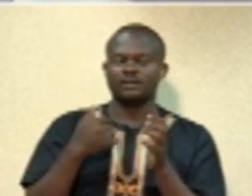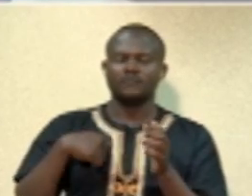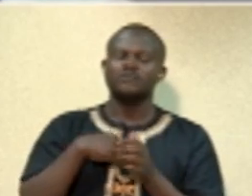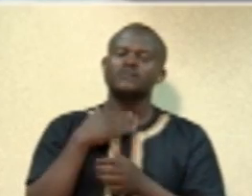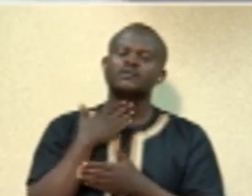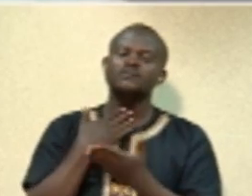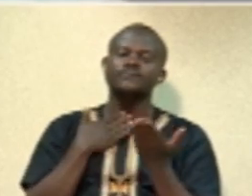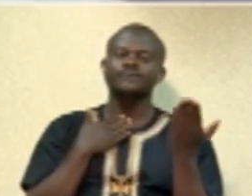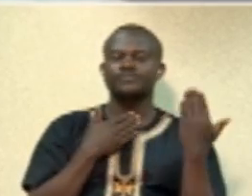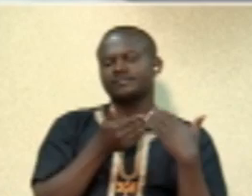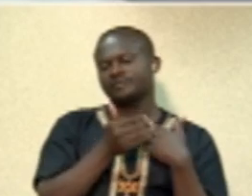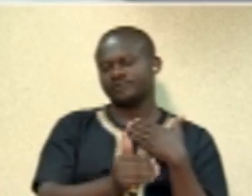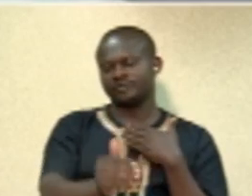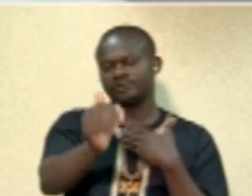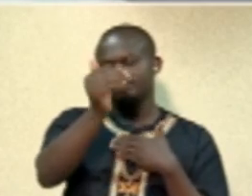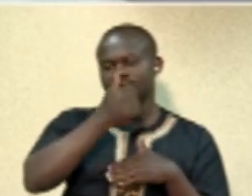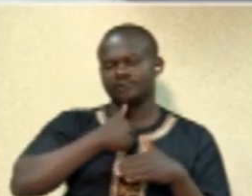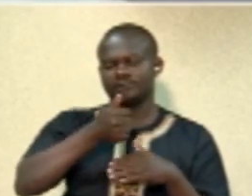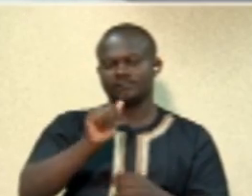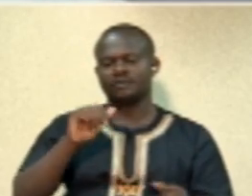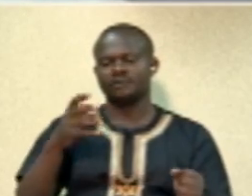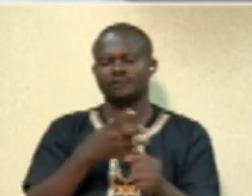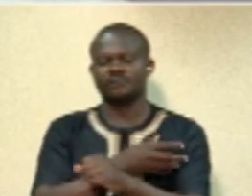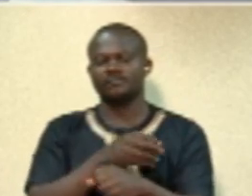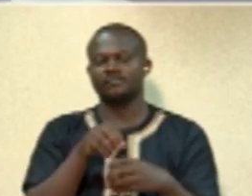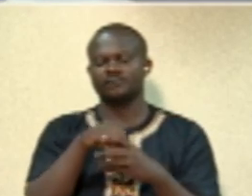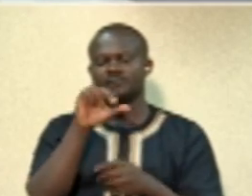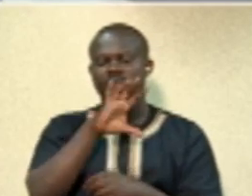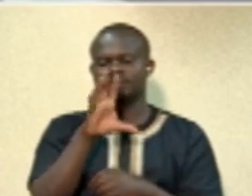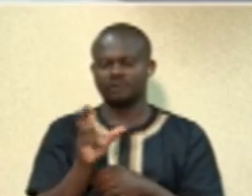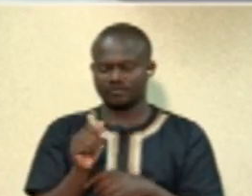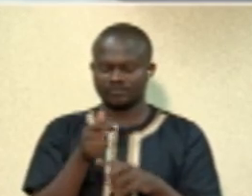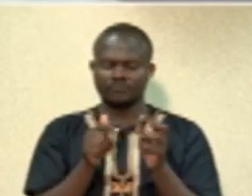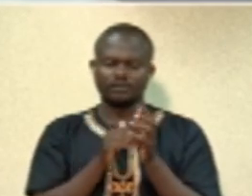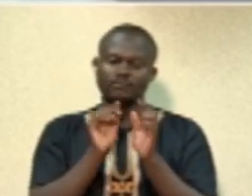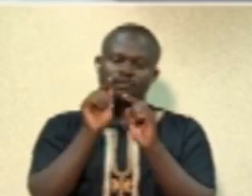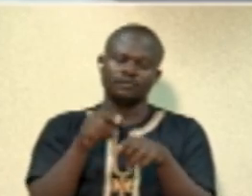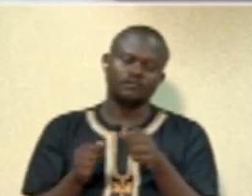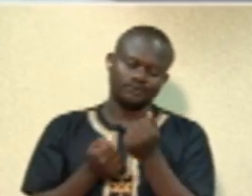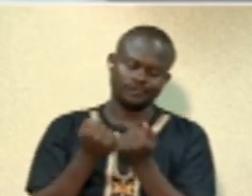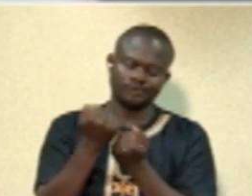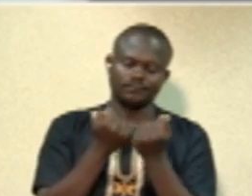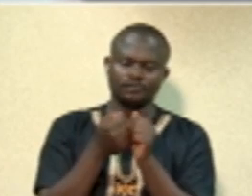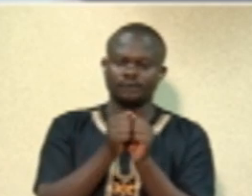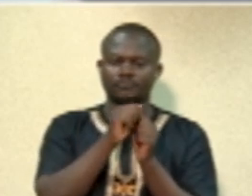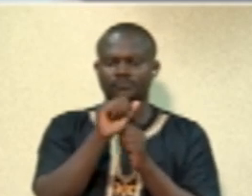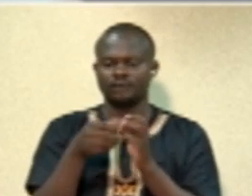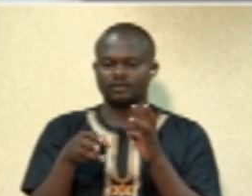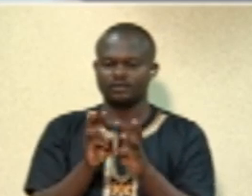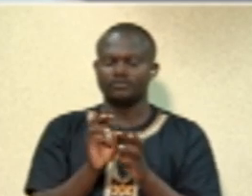twifuza nuko natwe twagira ubwo bushobozi ku mugabane wacu bukaza bwuzuzanya n'ubundi buryo